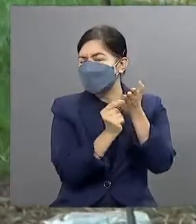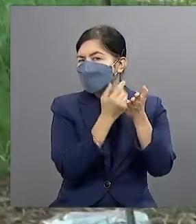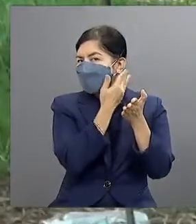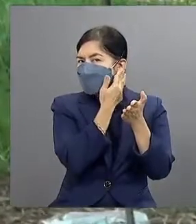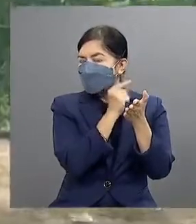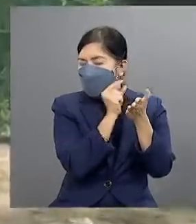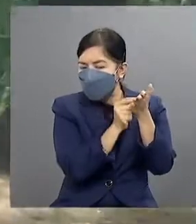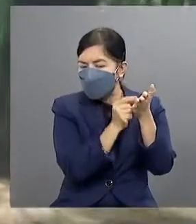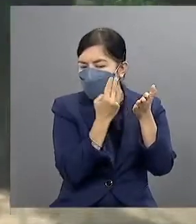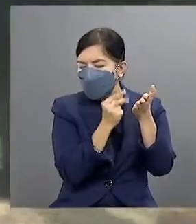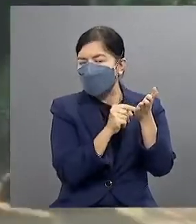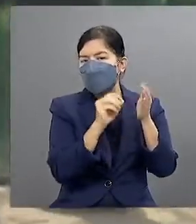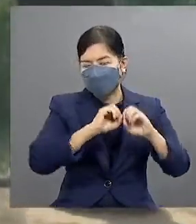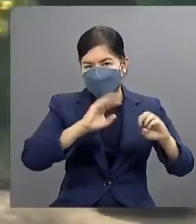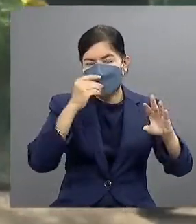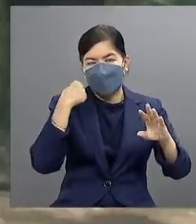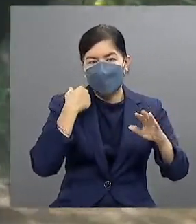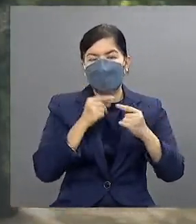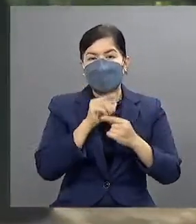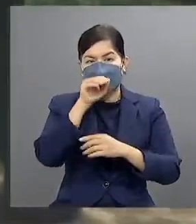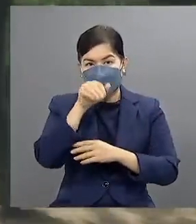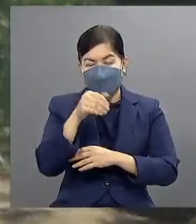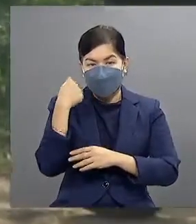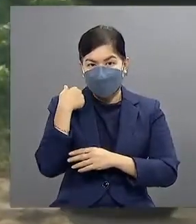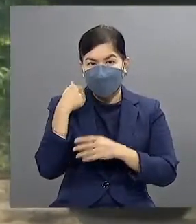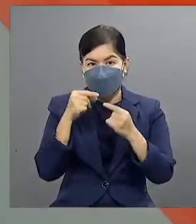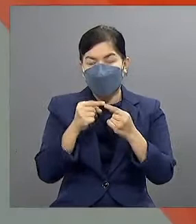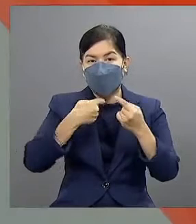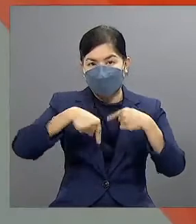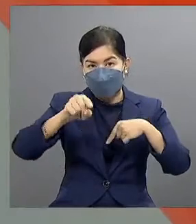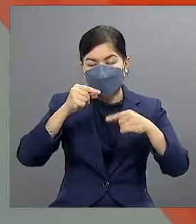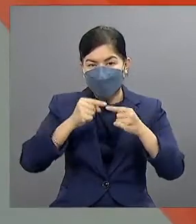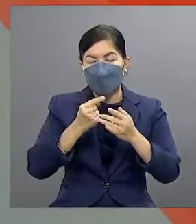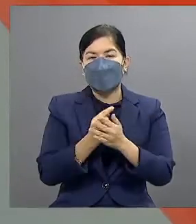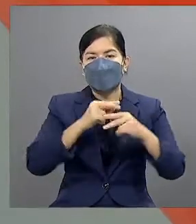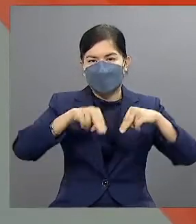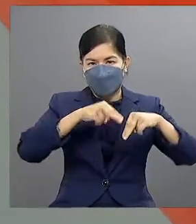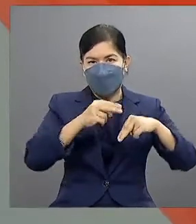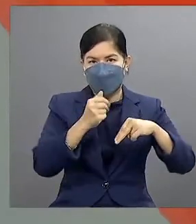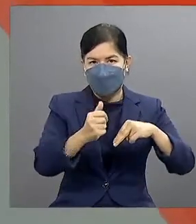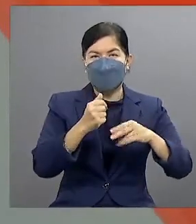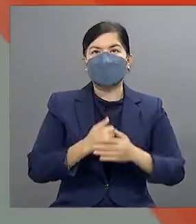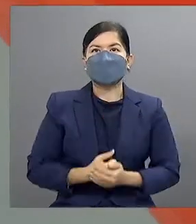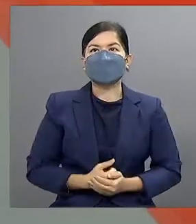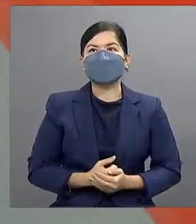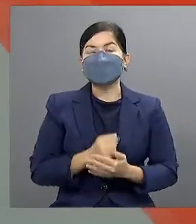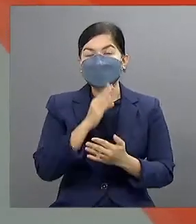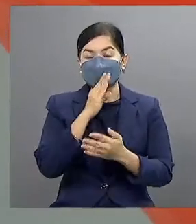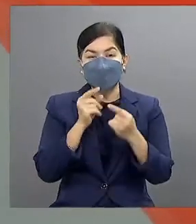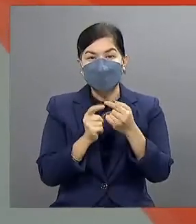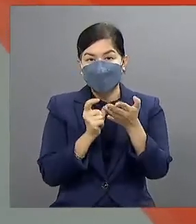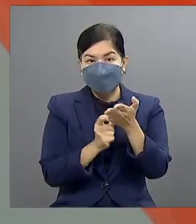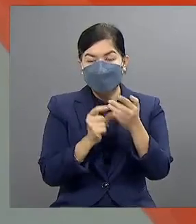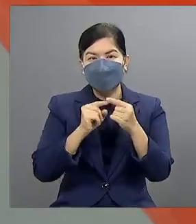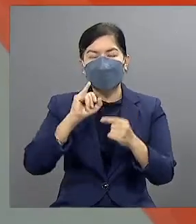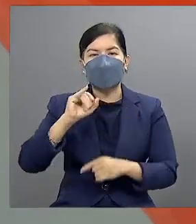จว่าช้างแต่ละเชือกได้รับการดูแลอย่างดี เรื่องนี้ถ้าไม่มีไมโครชิปเนี่ยอาจจะพิสูจน์และอาจจะ